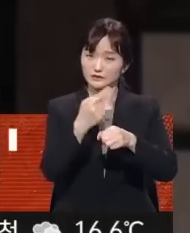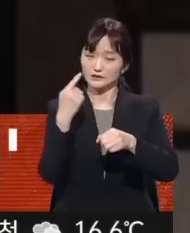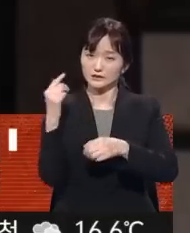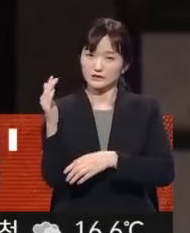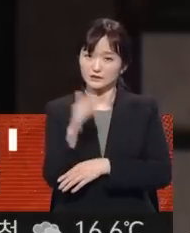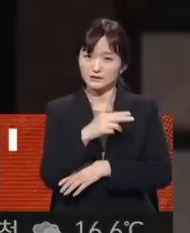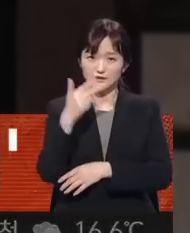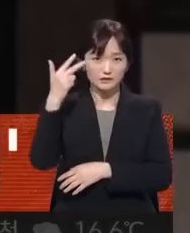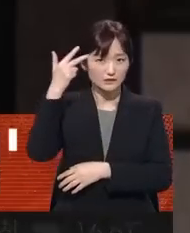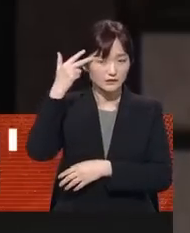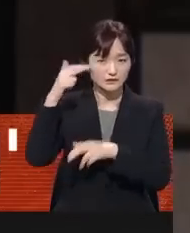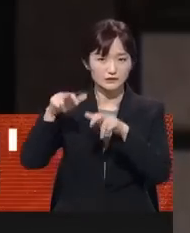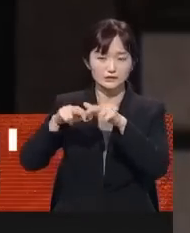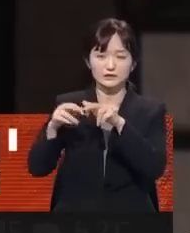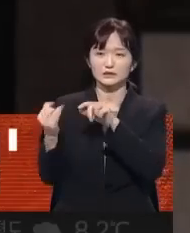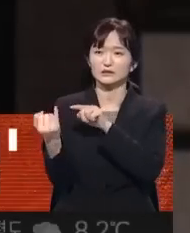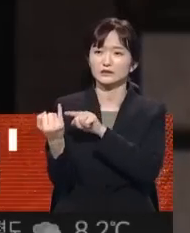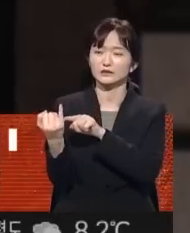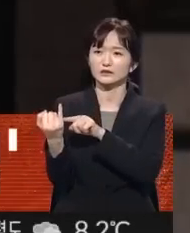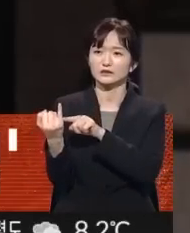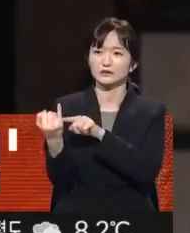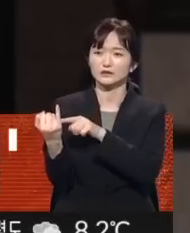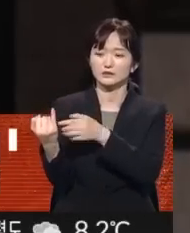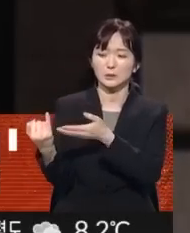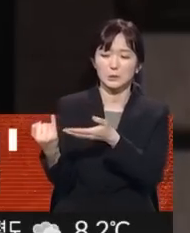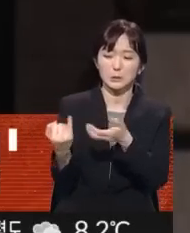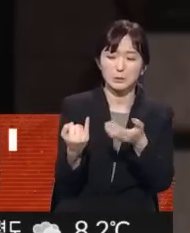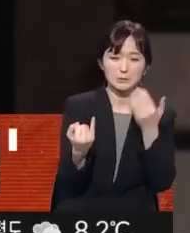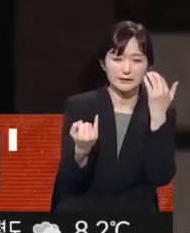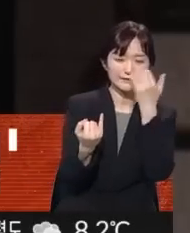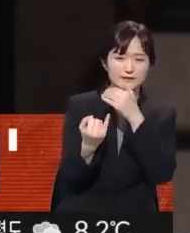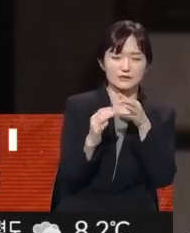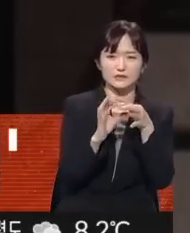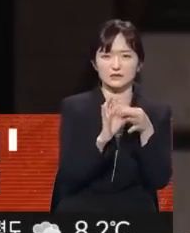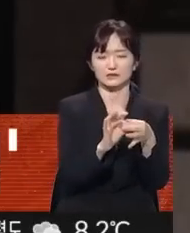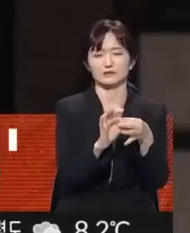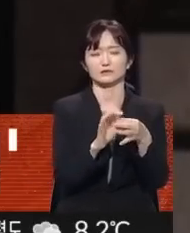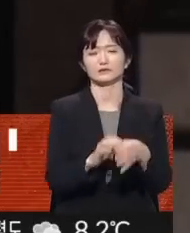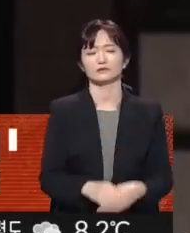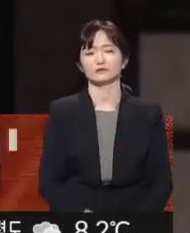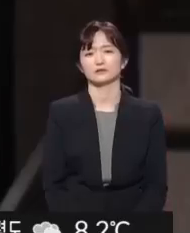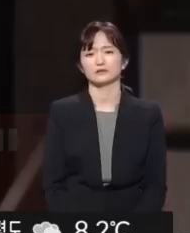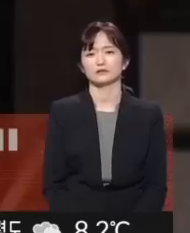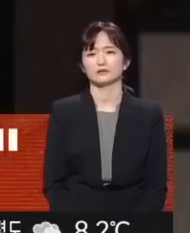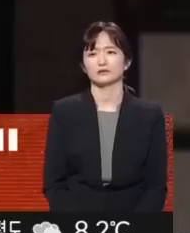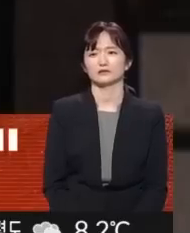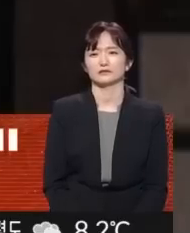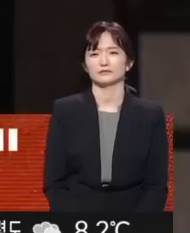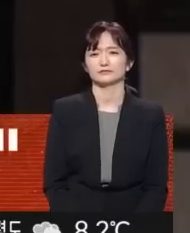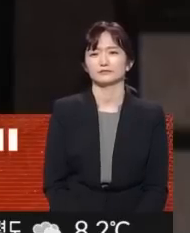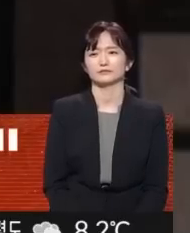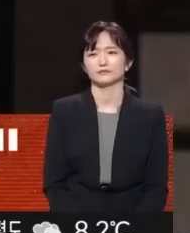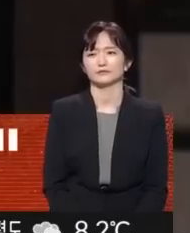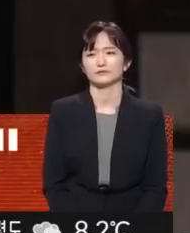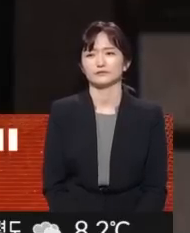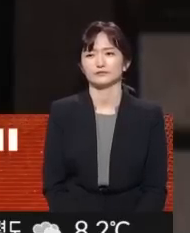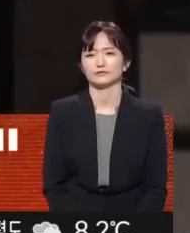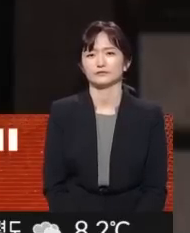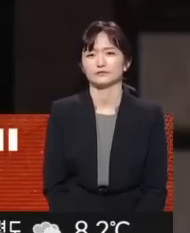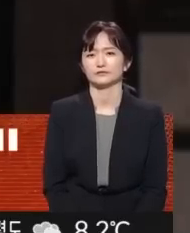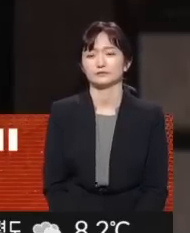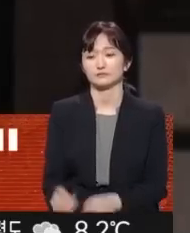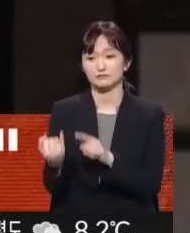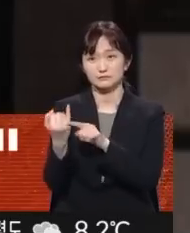바로이 지적 그 장애 여성을 깨워서 성관계를 갖다가 맺어 왔다 하는데 아무래도 이제 성적인 판단이